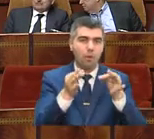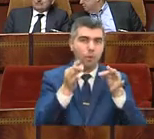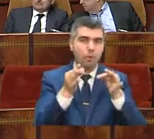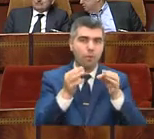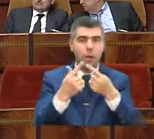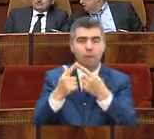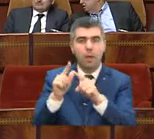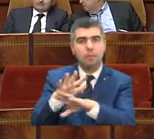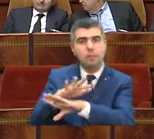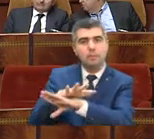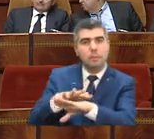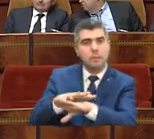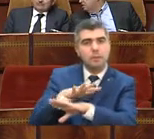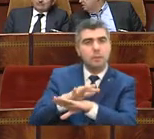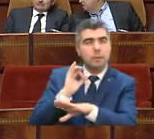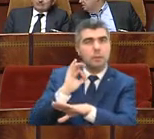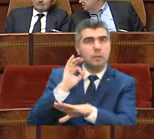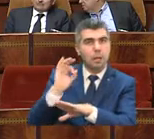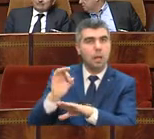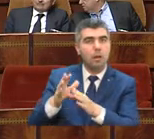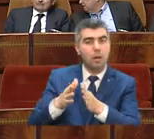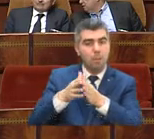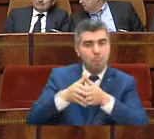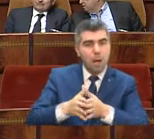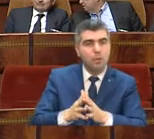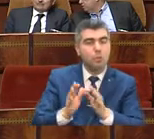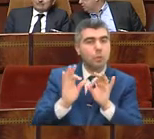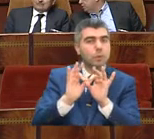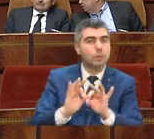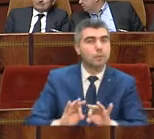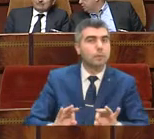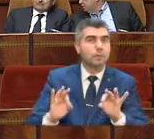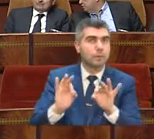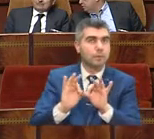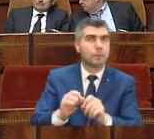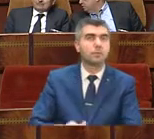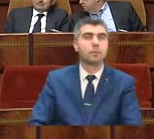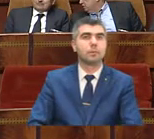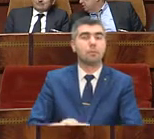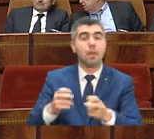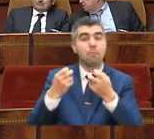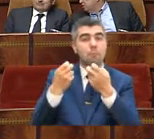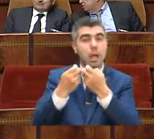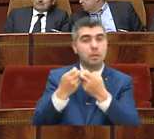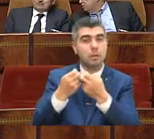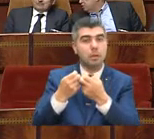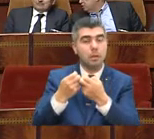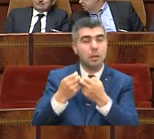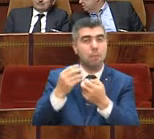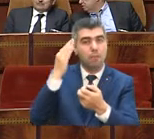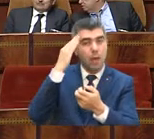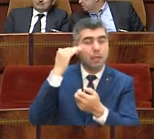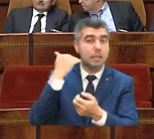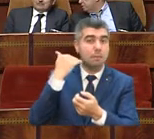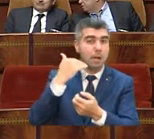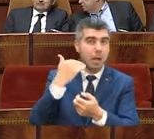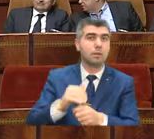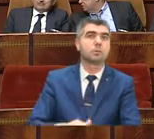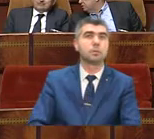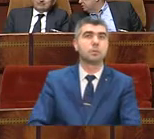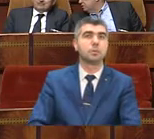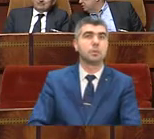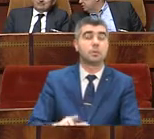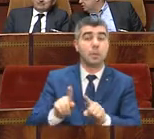للجهات ليست لها موانئ ولا اقتصاد كمثال جهة فاس مكنا كما قلنا التي أصبحت من